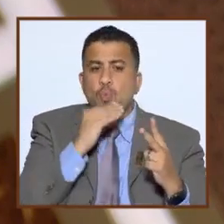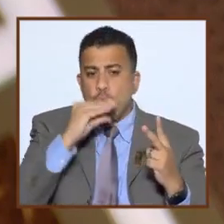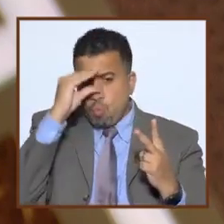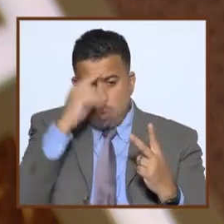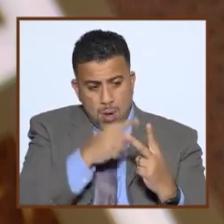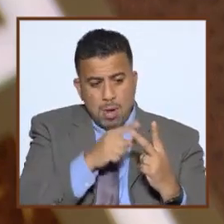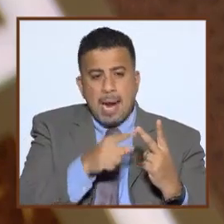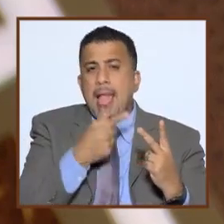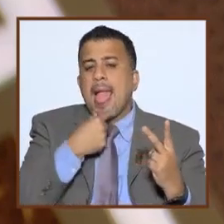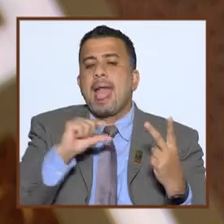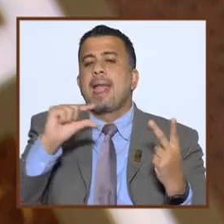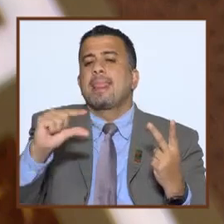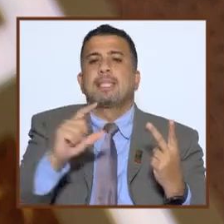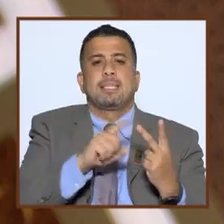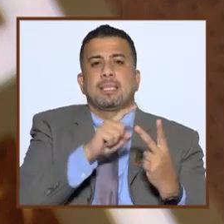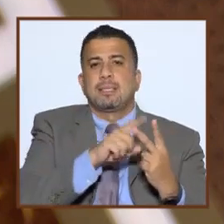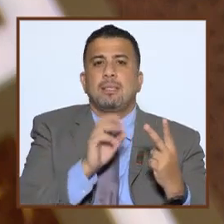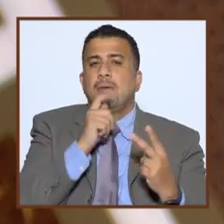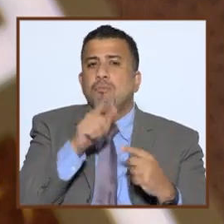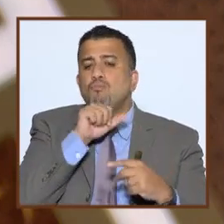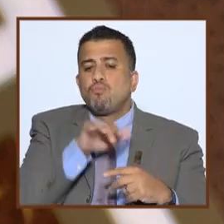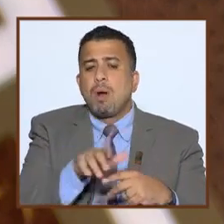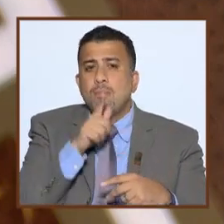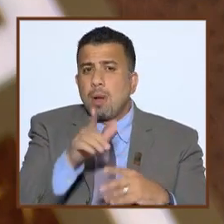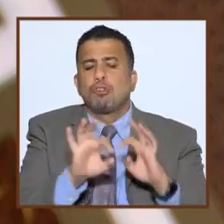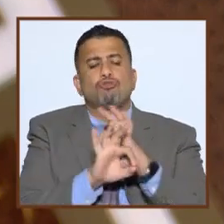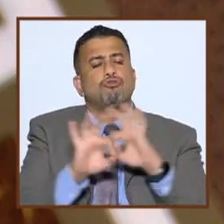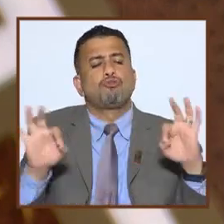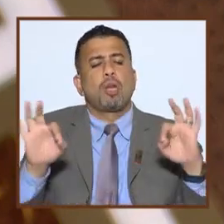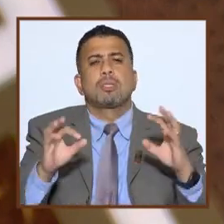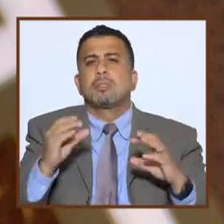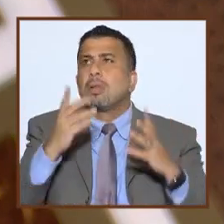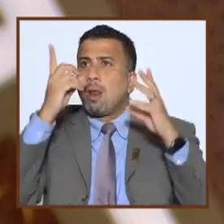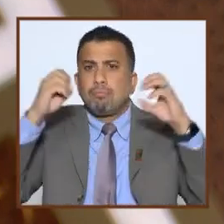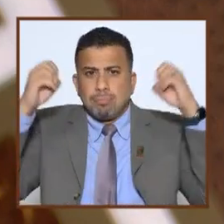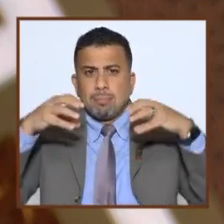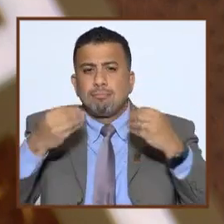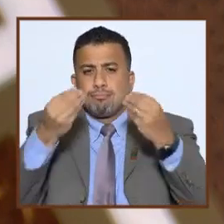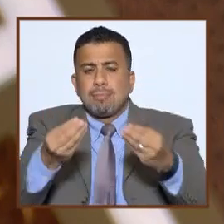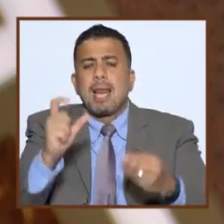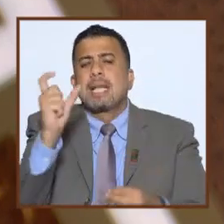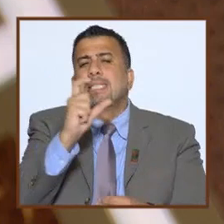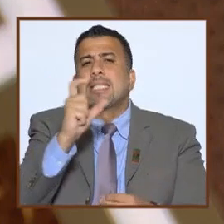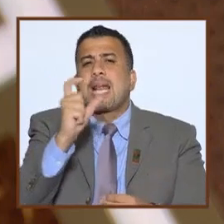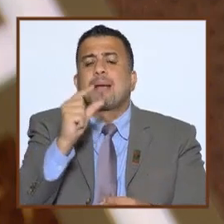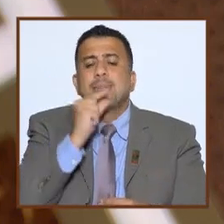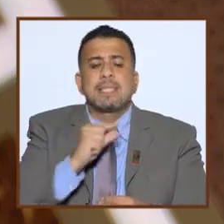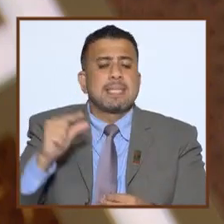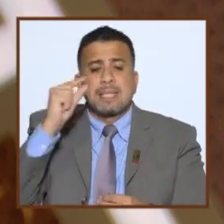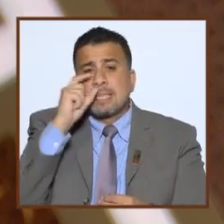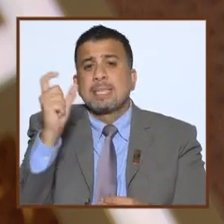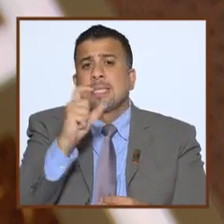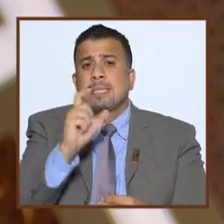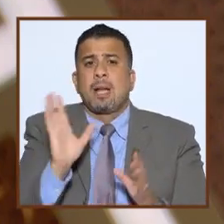عن النبي مزكيا نيه اليوم اكملت لكم دينكم واتممت عليكم نعمتي ورضيت لكم الاسلام دينا فمن